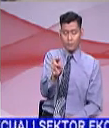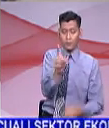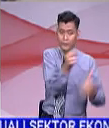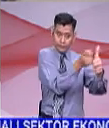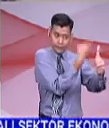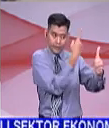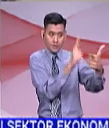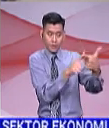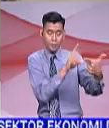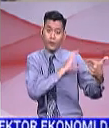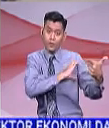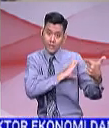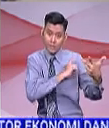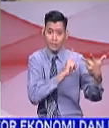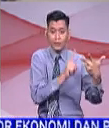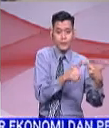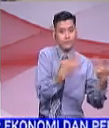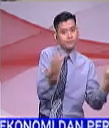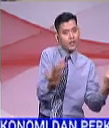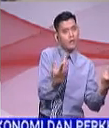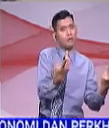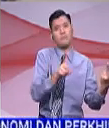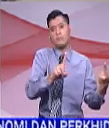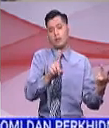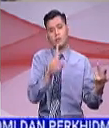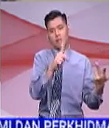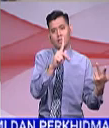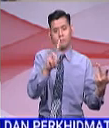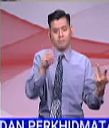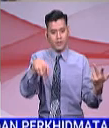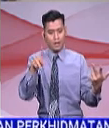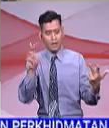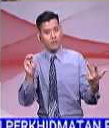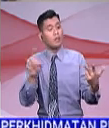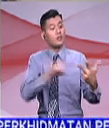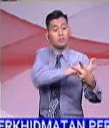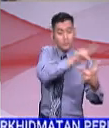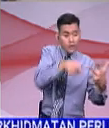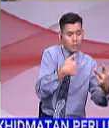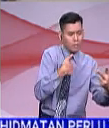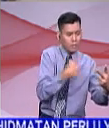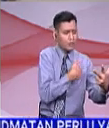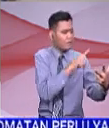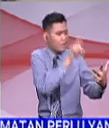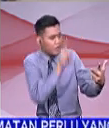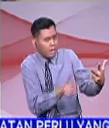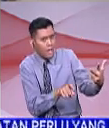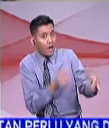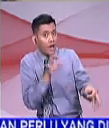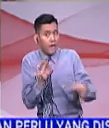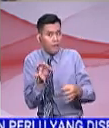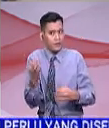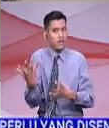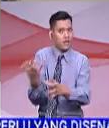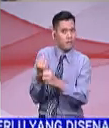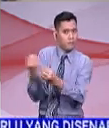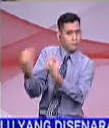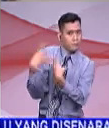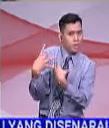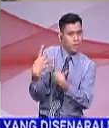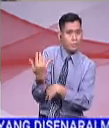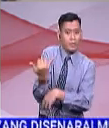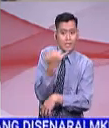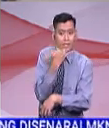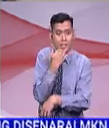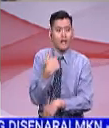Polis Diraja Malaysia, Angkatan Tentera ataupun KKMM, kan? Jadi segala maklumat yang terada di laman sesawang mereka, kami pasti